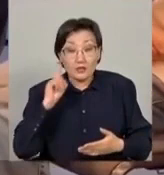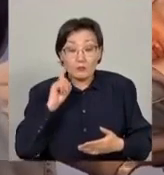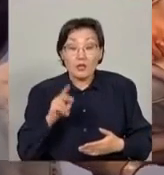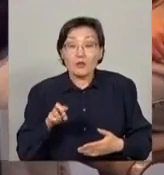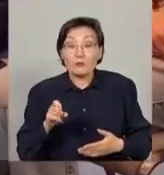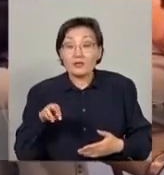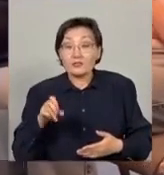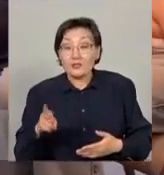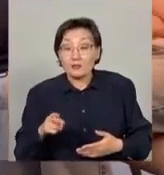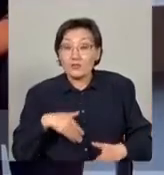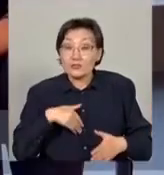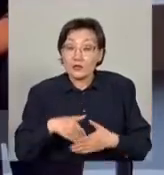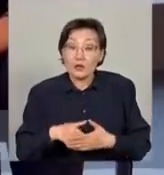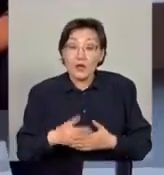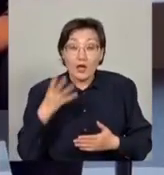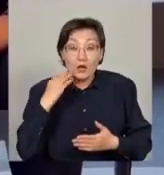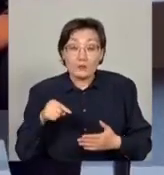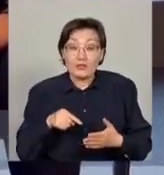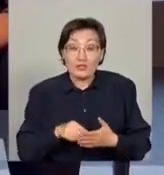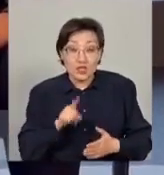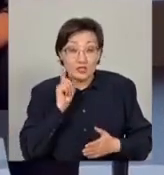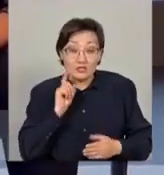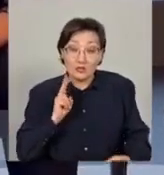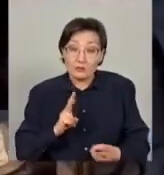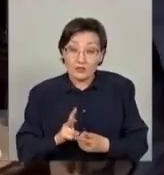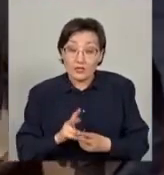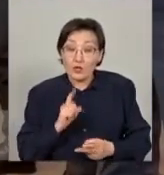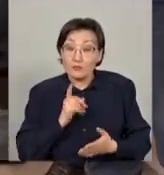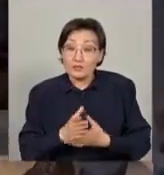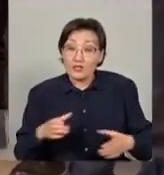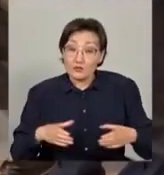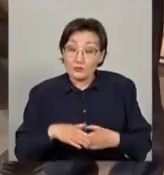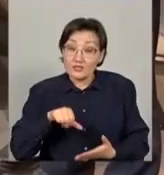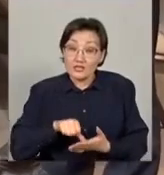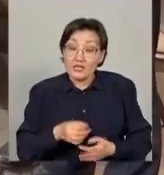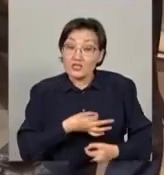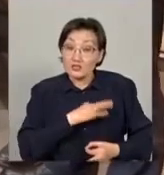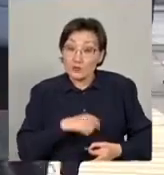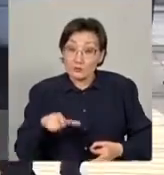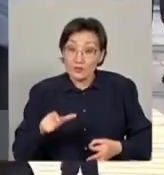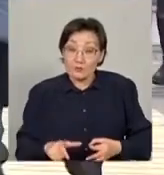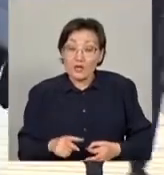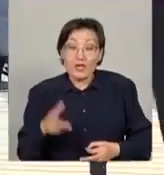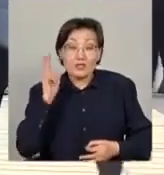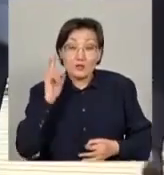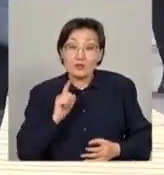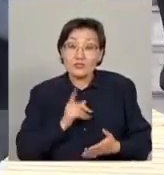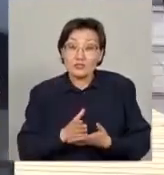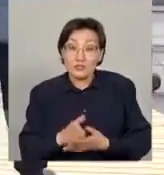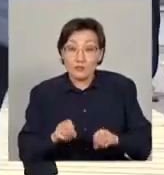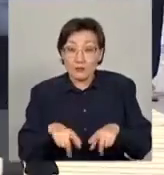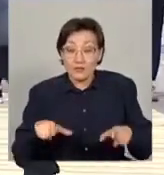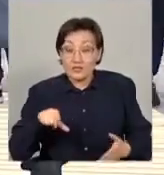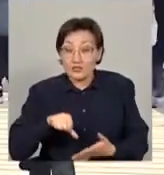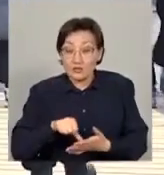жасылдар партиясының белсенділері Алматыда жастармен кездесті. Басқосуға саяси ұйым мүшелері, заңгерлер, дипломаттар мен саясаттанушылар